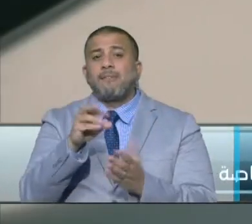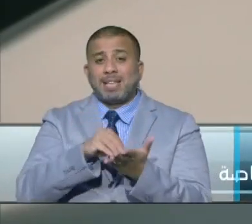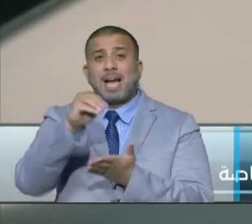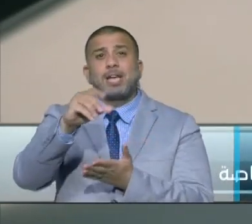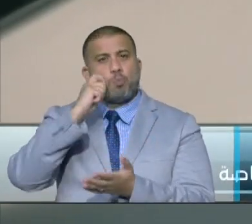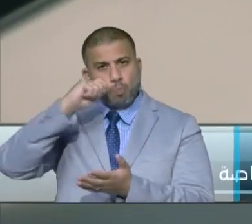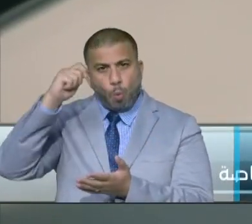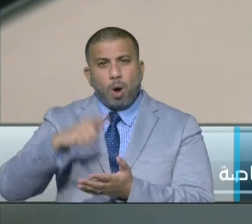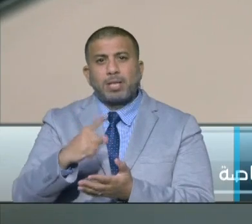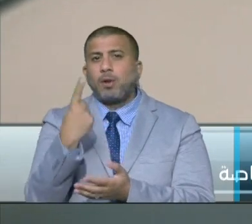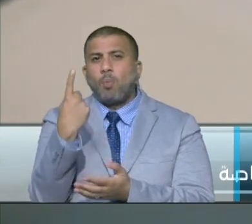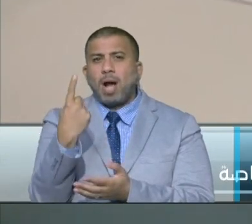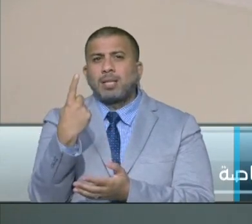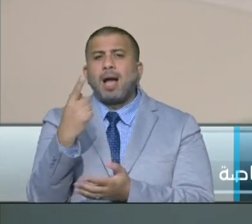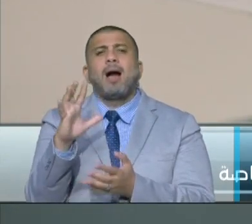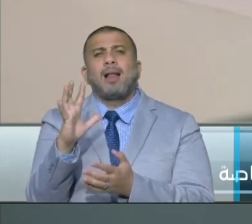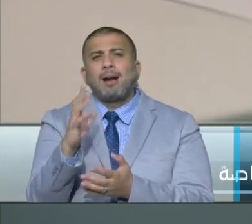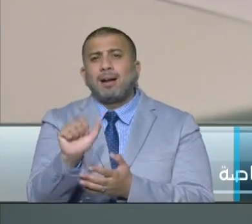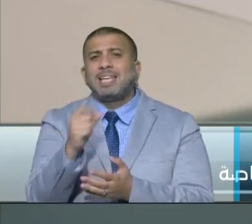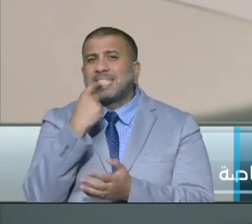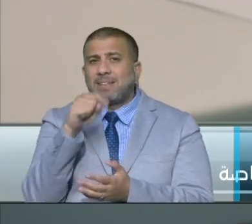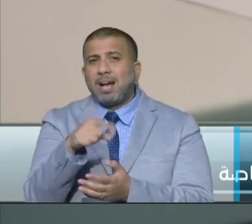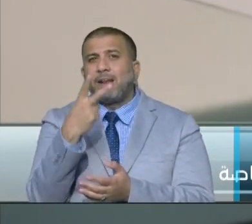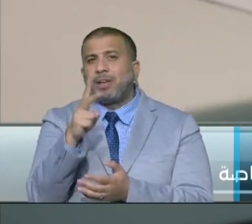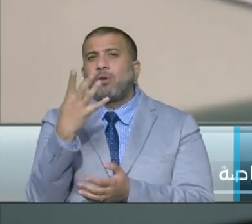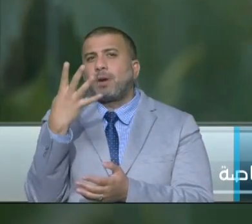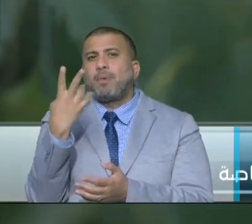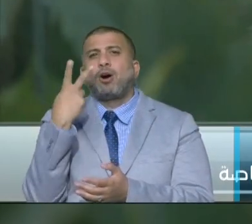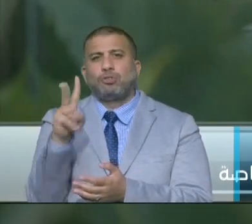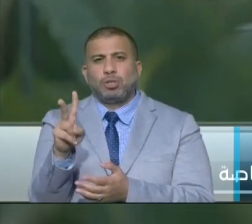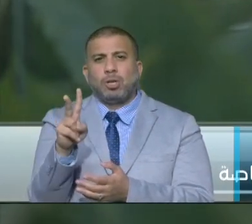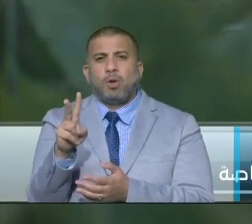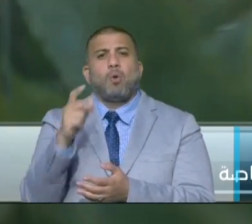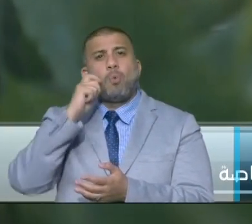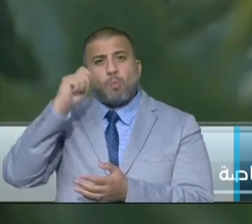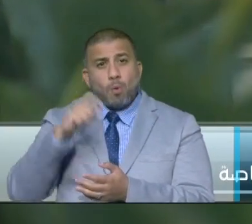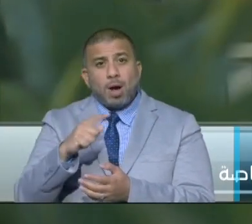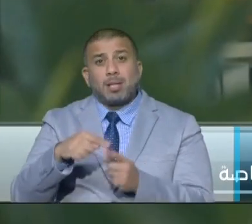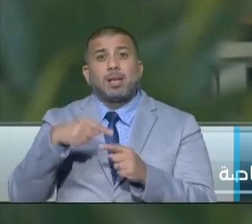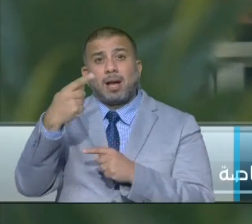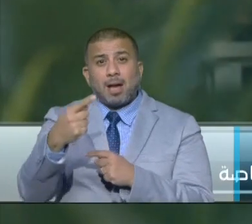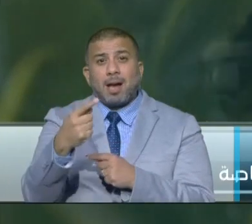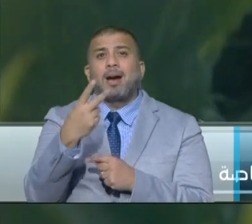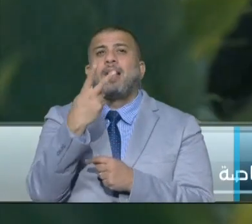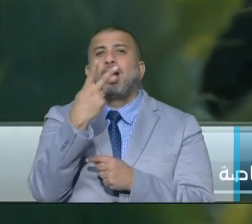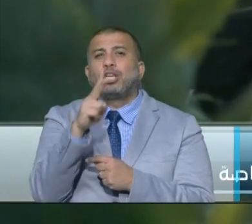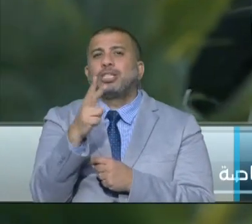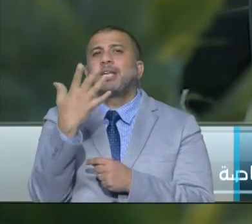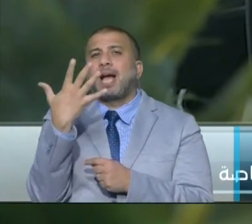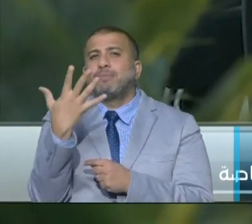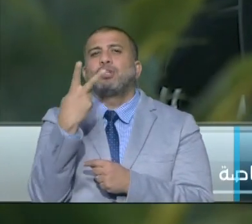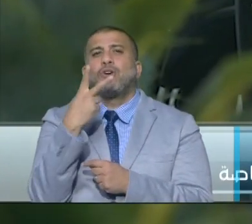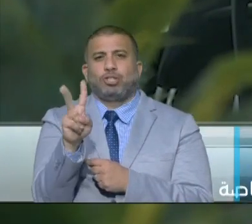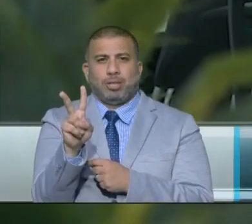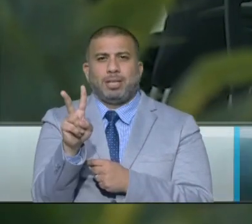وذلك من خلال تعيين مواطن واحد على الاقل في 2024 ومواطن اخر خلال